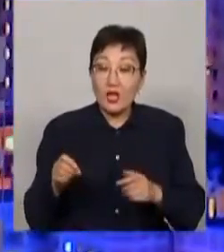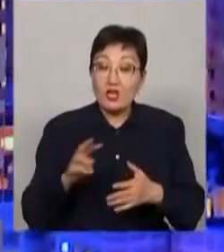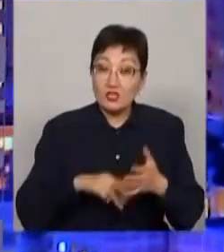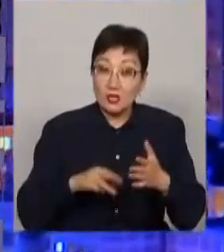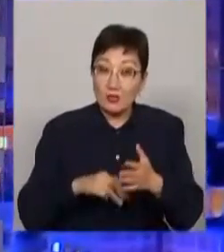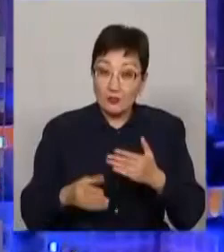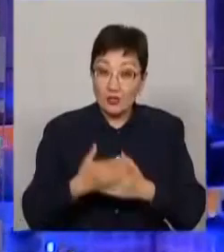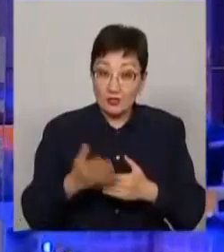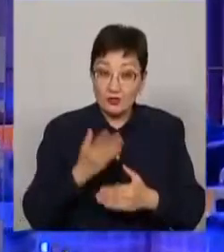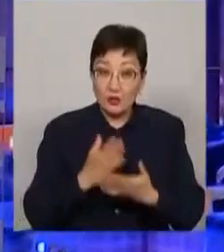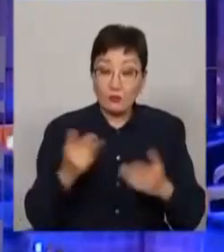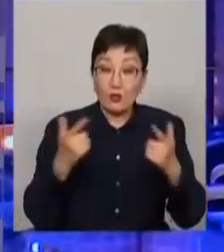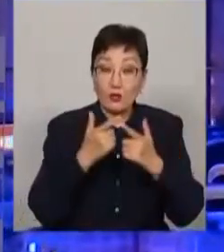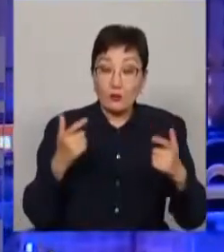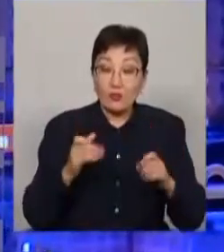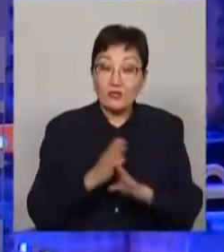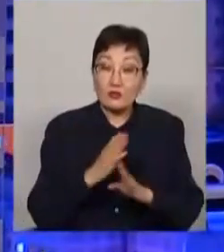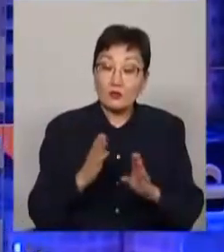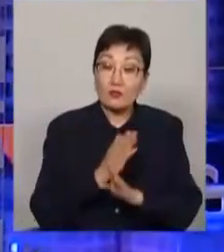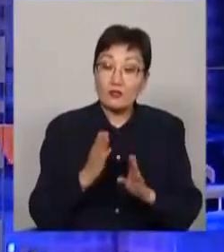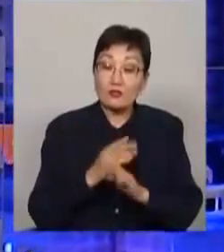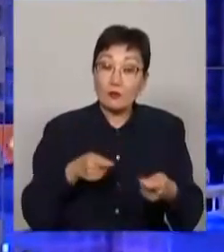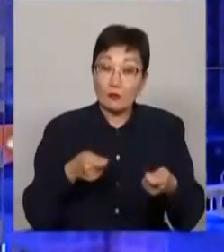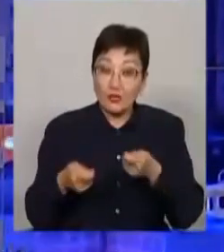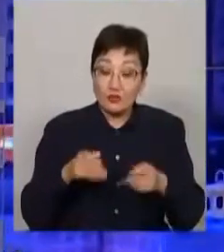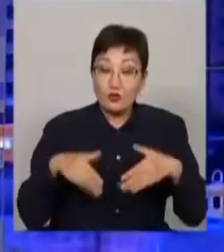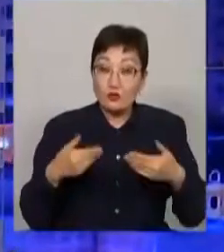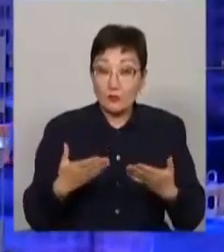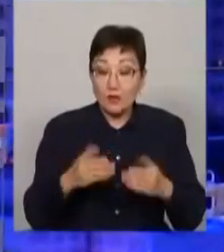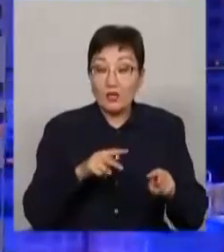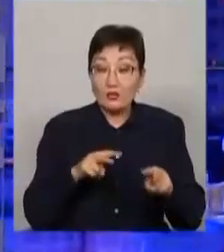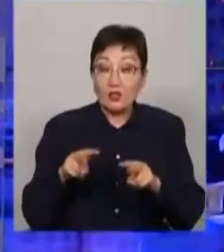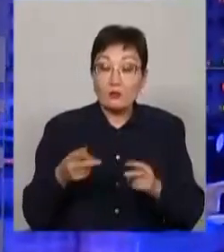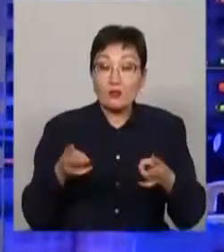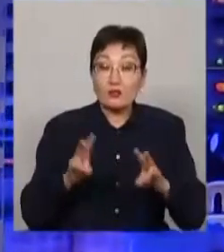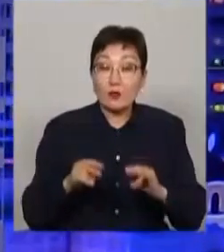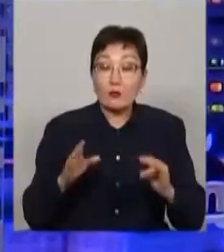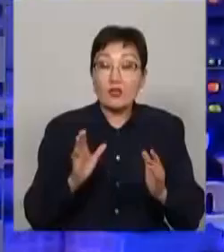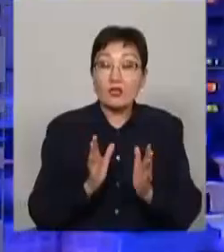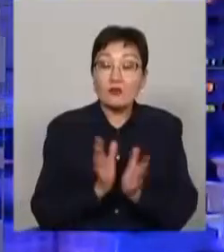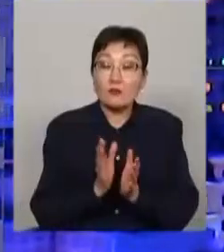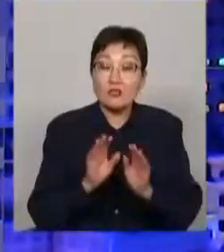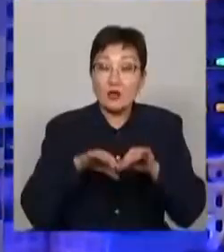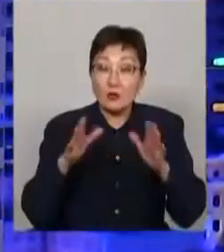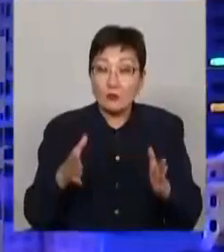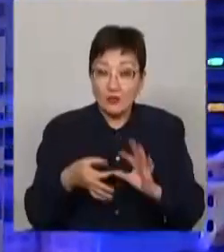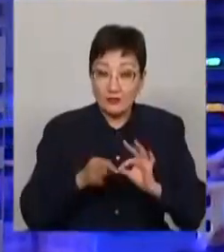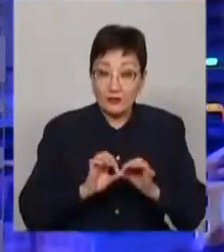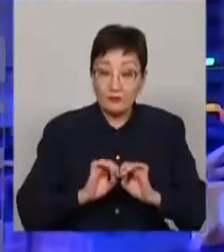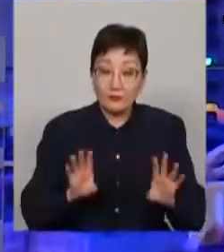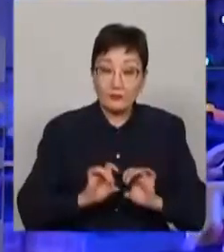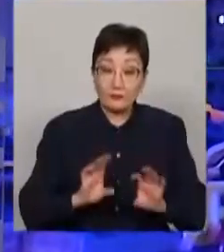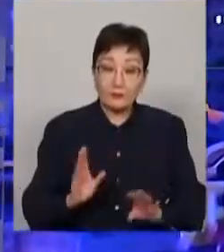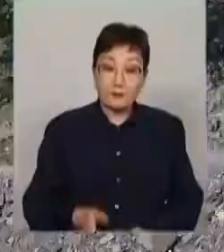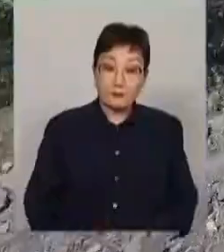айыппұл салынған. Мәліметті экология және қоршаған орта басқармасы ұсынып отыр. Қадағаланудан қалған қоқыстың жайы толығырақ тілші бейне